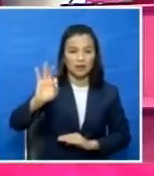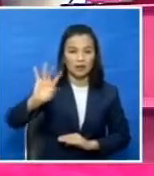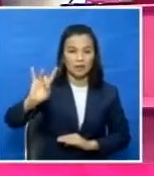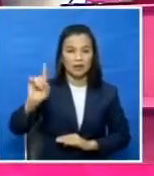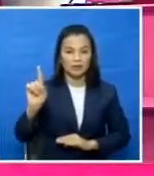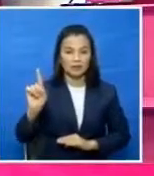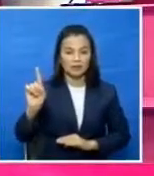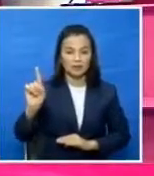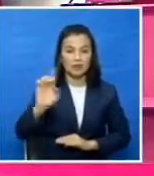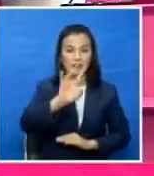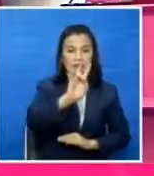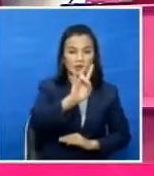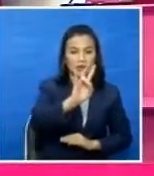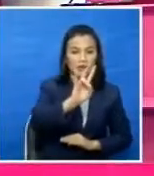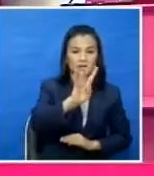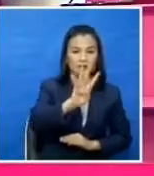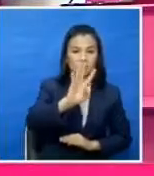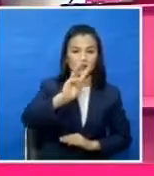7468981